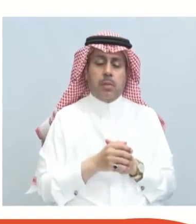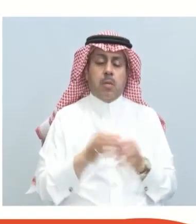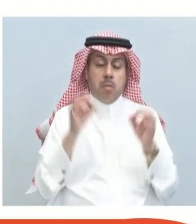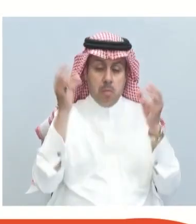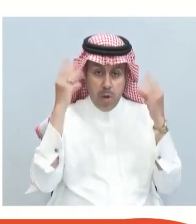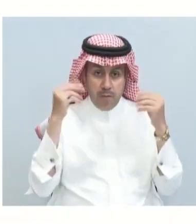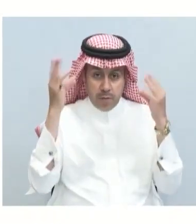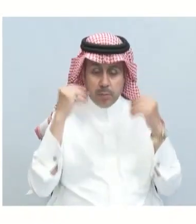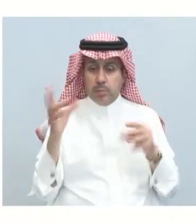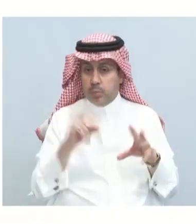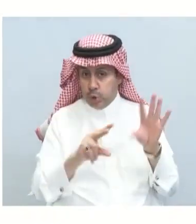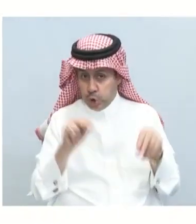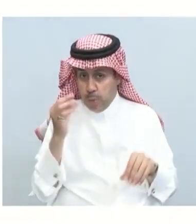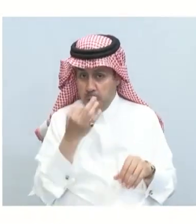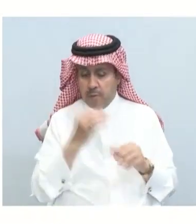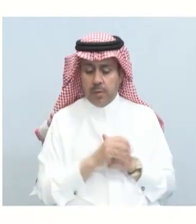المتشابه